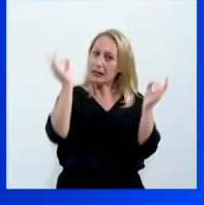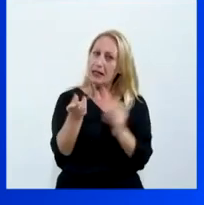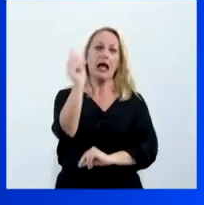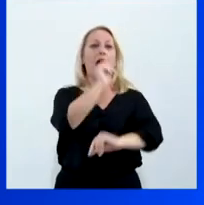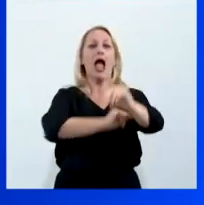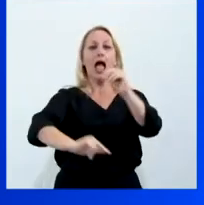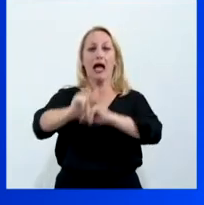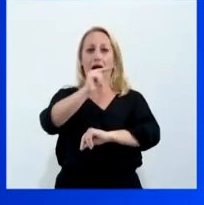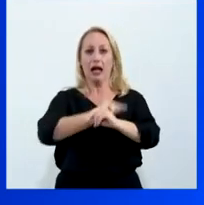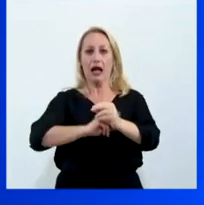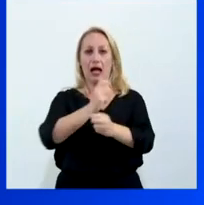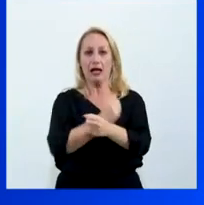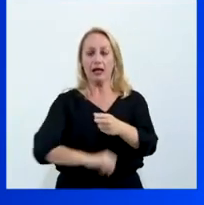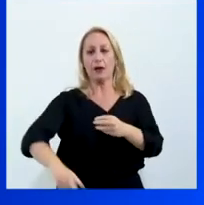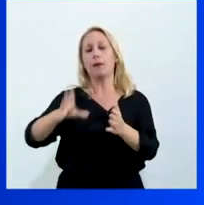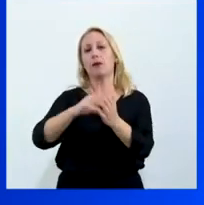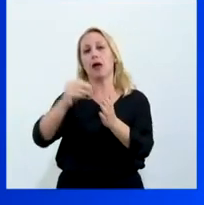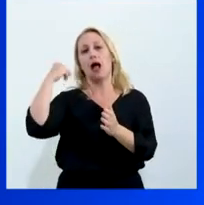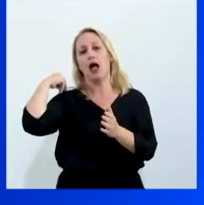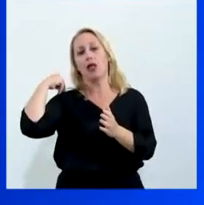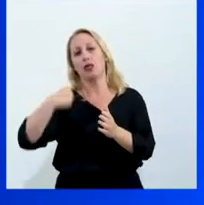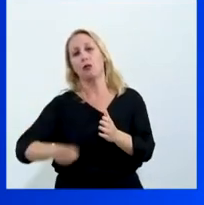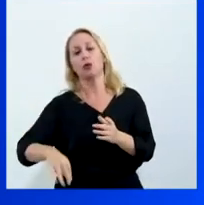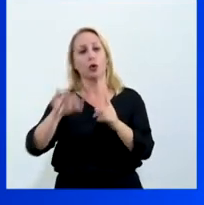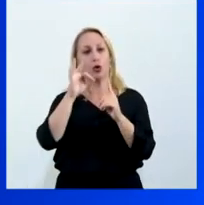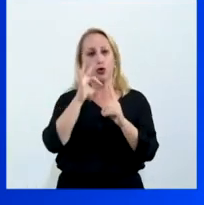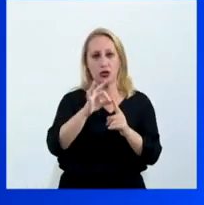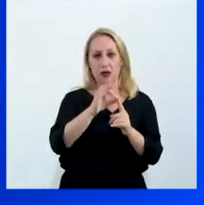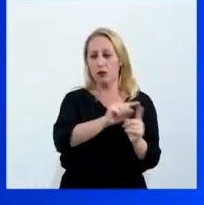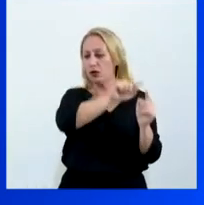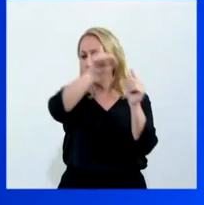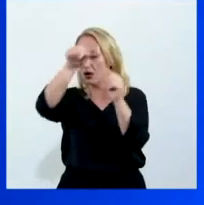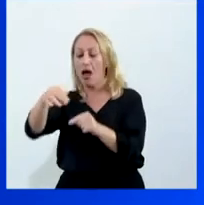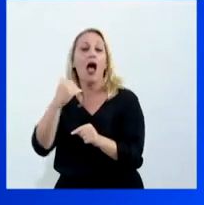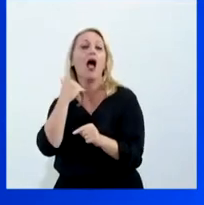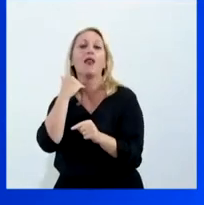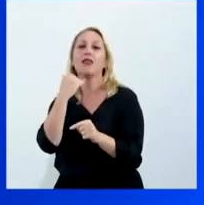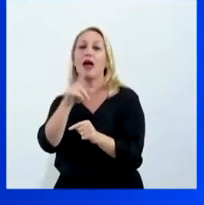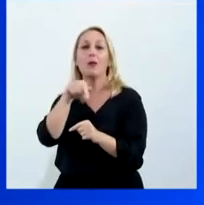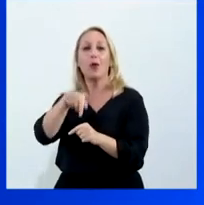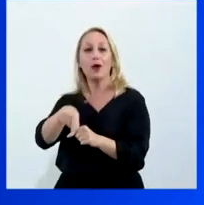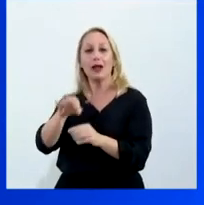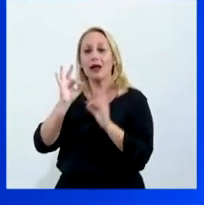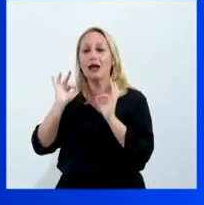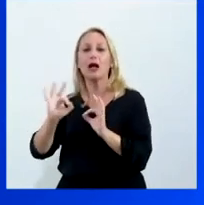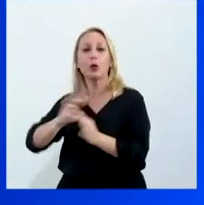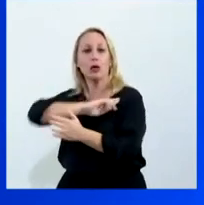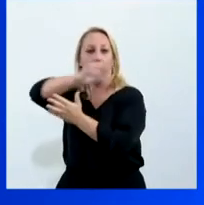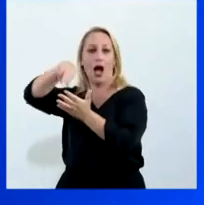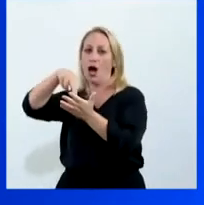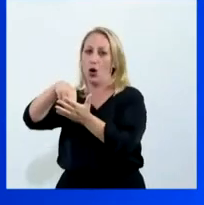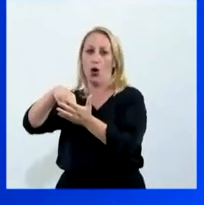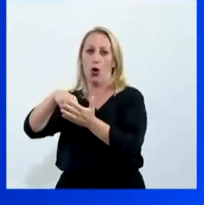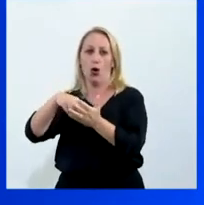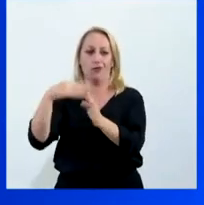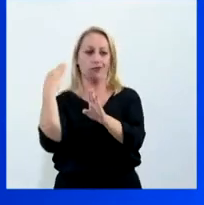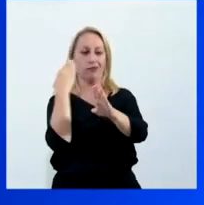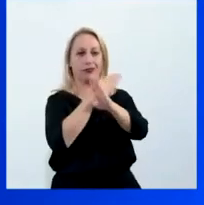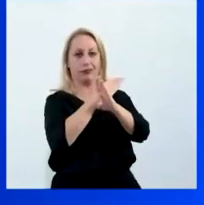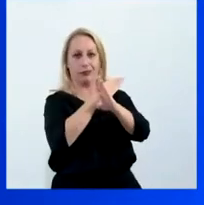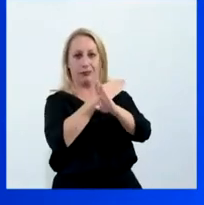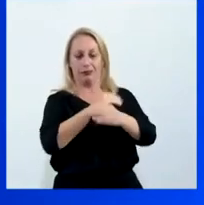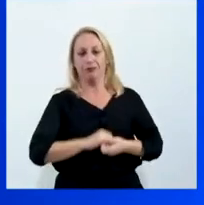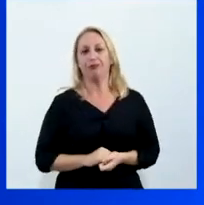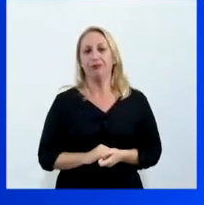εκλεγεί δημοτικός σύμβουλος. Από και πέρα, είμαι ανοιχτός να